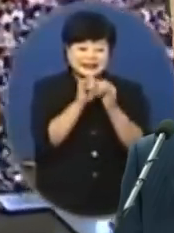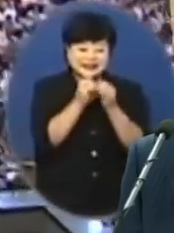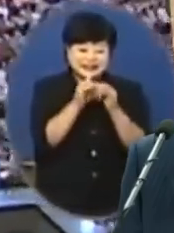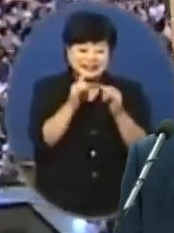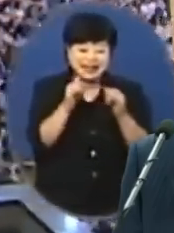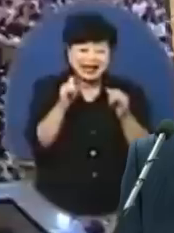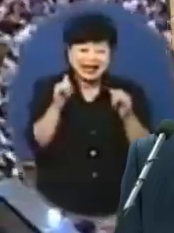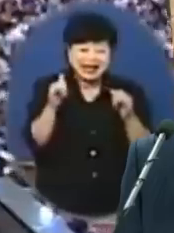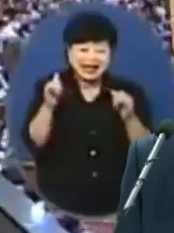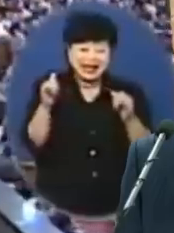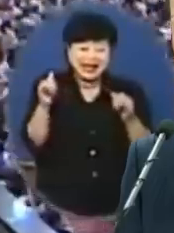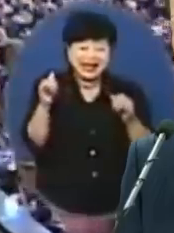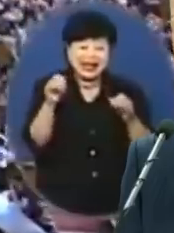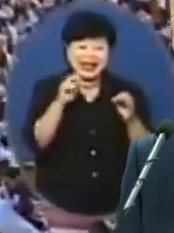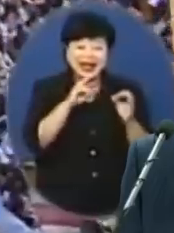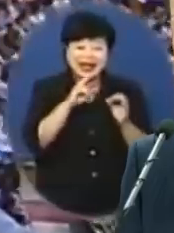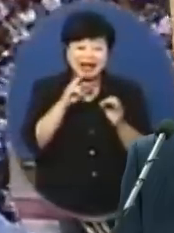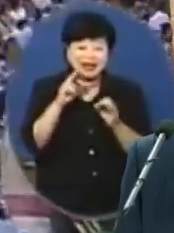사랑하는 자.